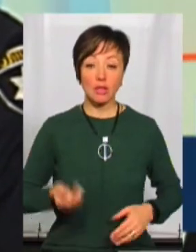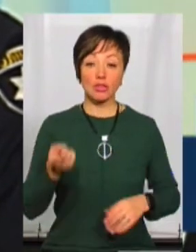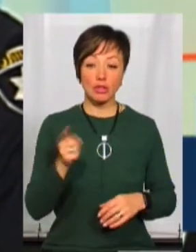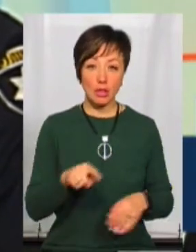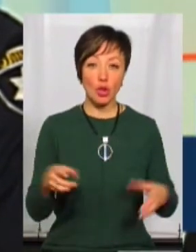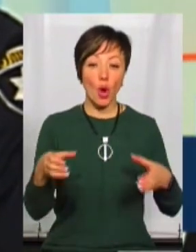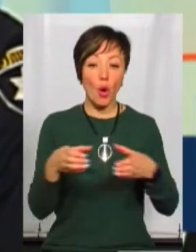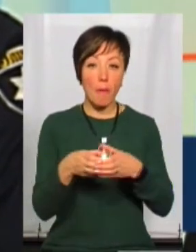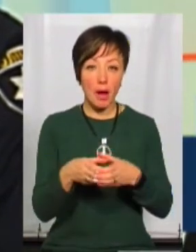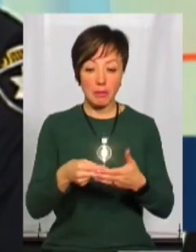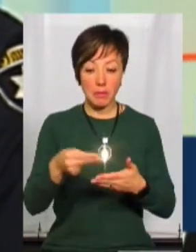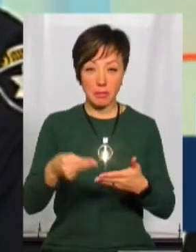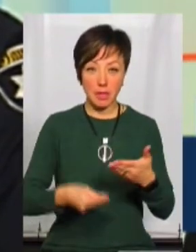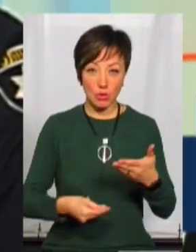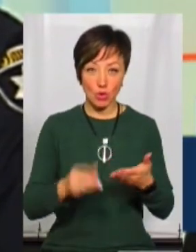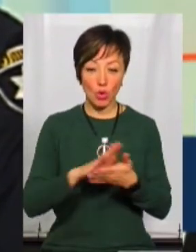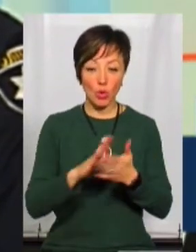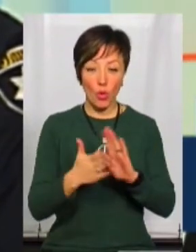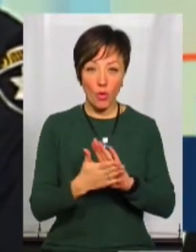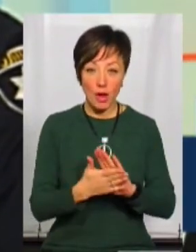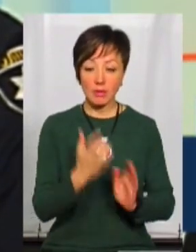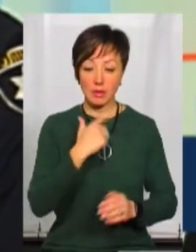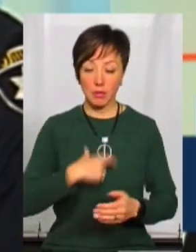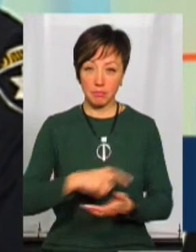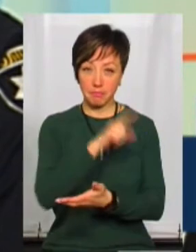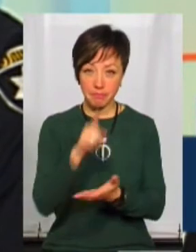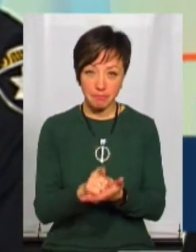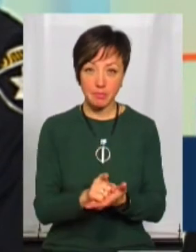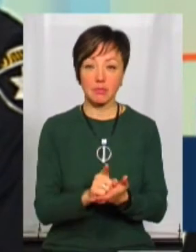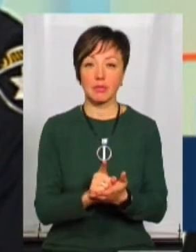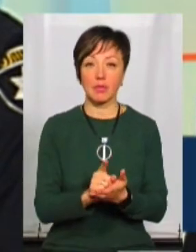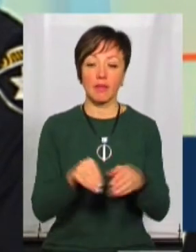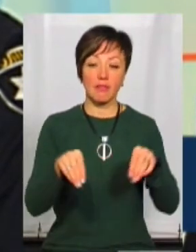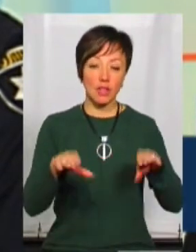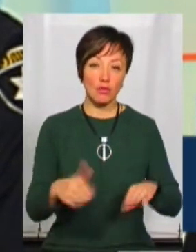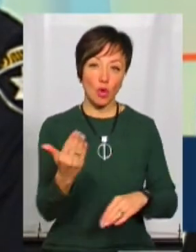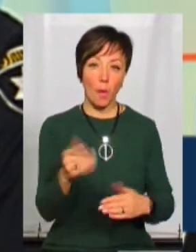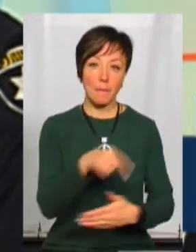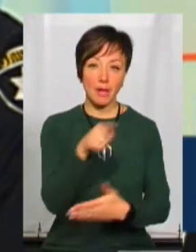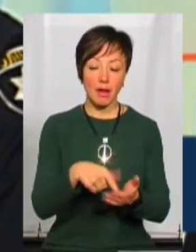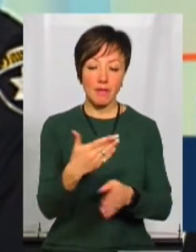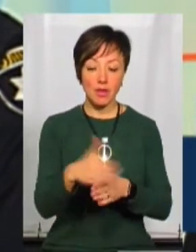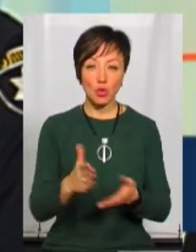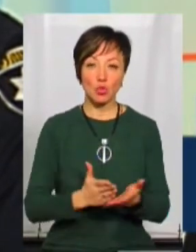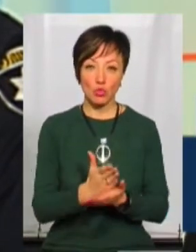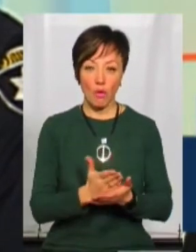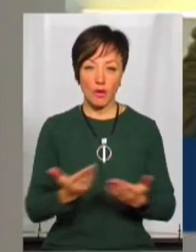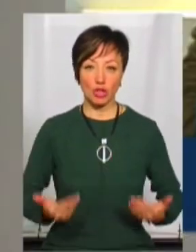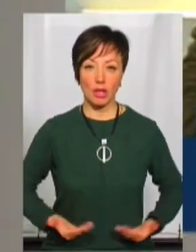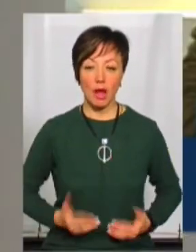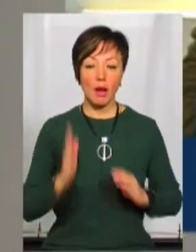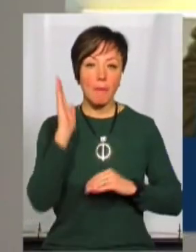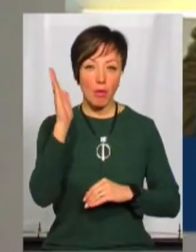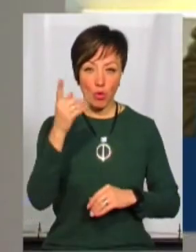то громада, підписуючи меморандум, брала на себе зобов'язання, що вона буде вирішувати питання про виділення службового житла